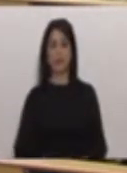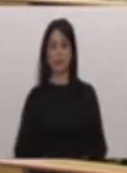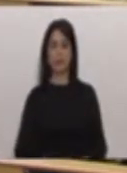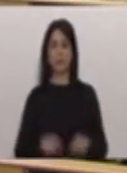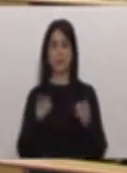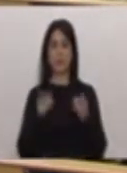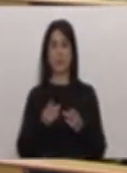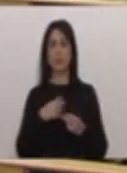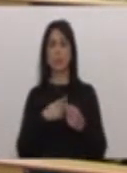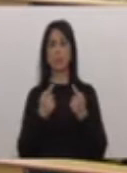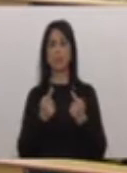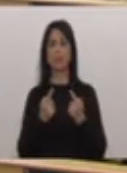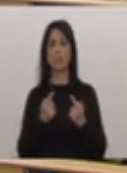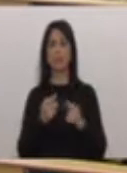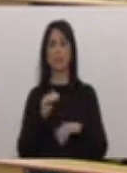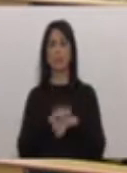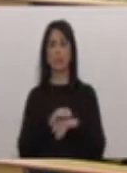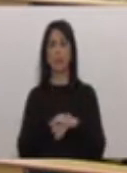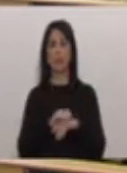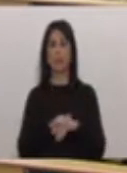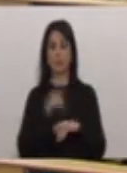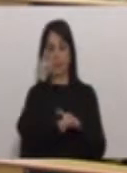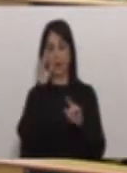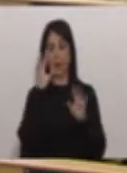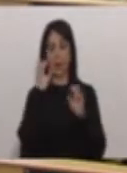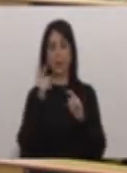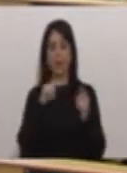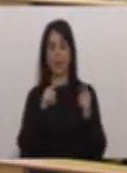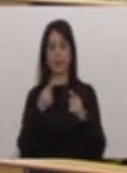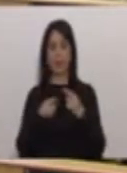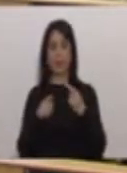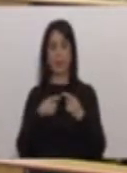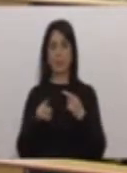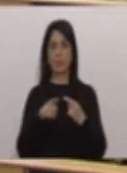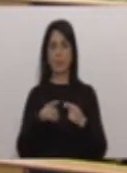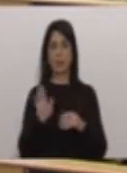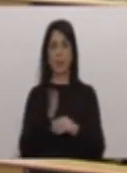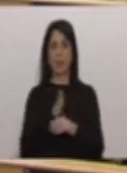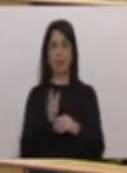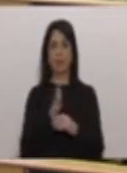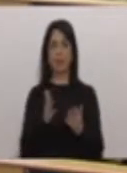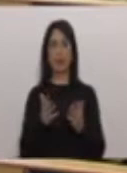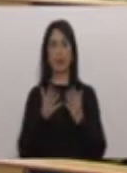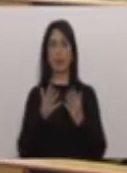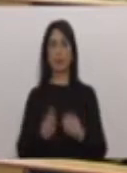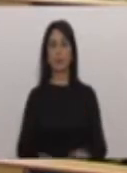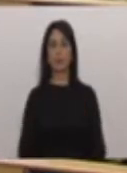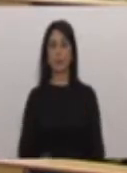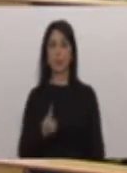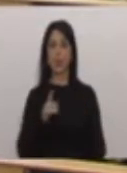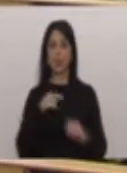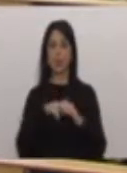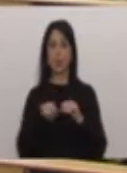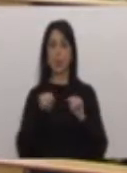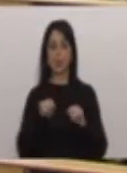საჭიროა და მნიშვნელოვანია ფაქტების და აქმების ერთმანეთისგან განსხვავება, გამიჯნა, მკაფიოდ, რადგანაც